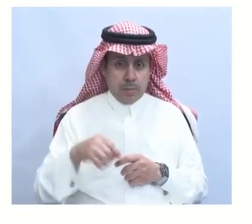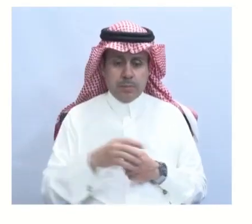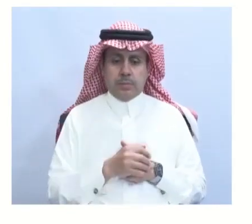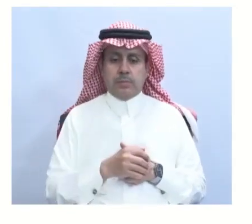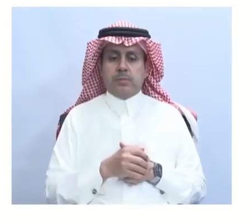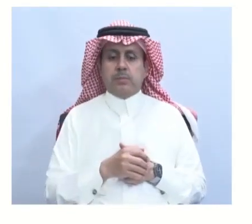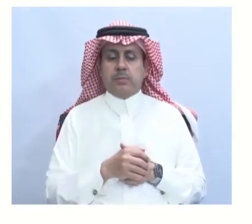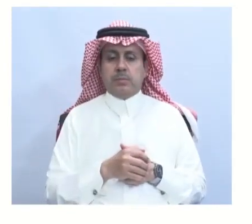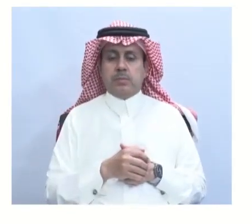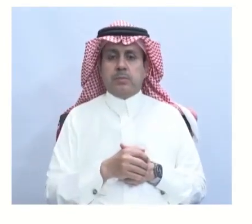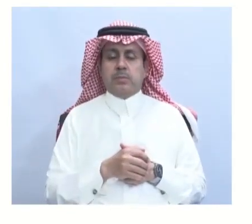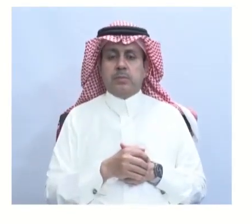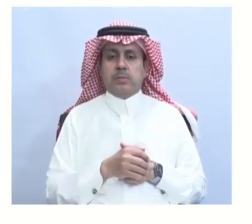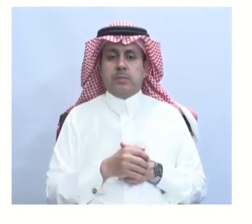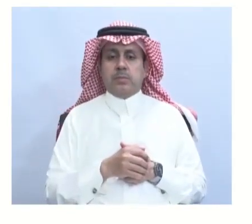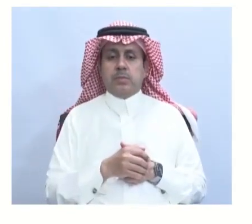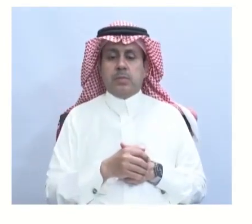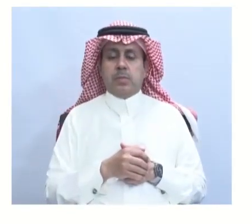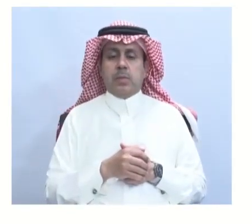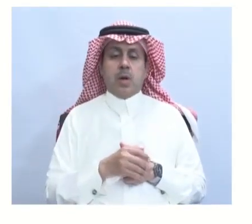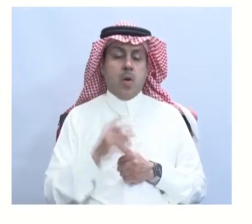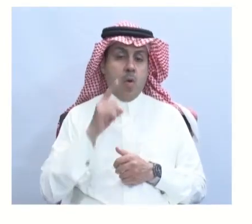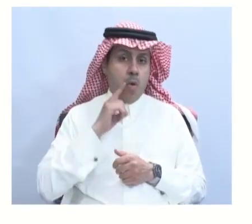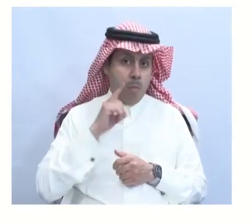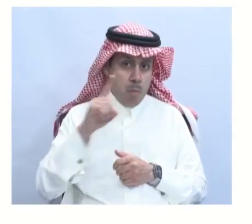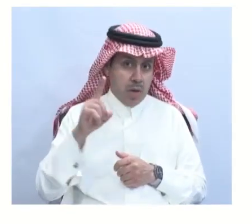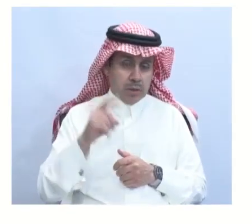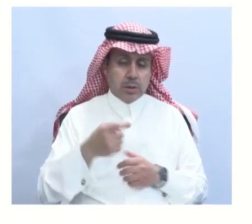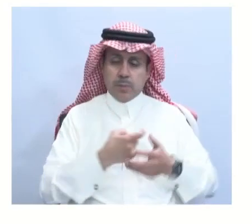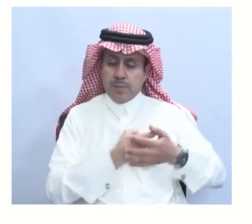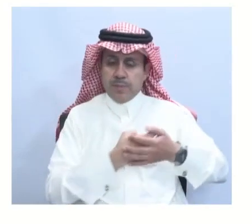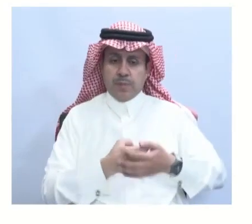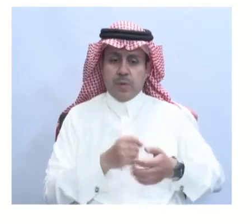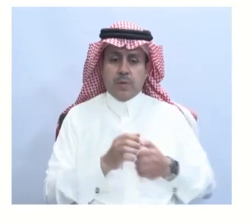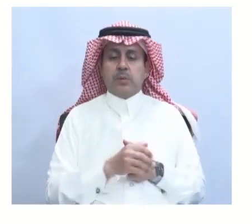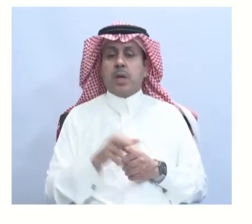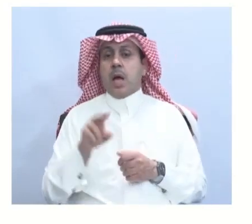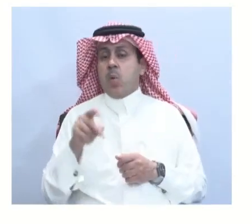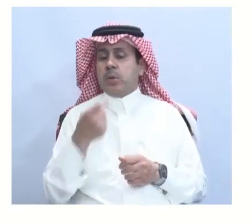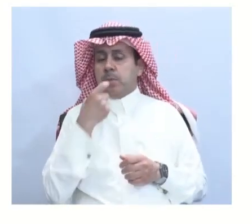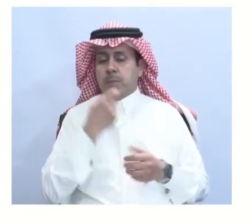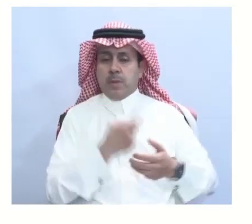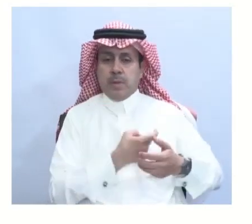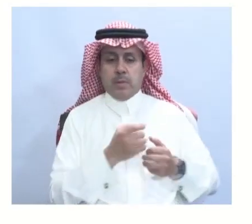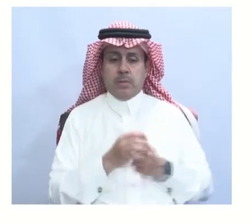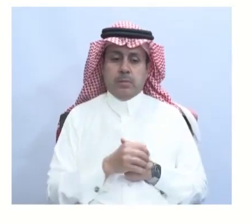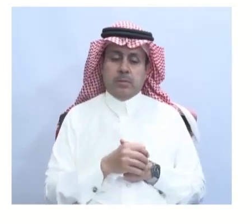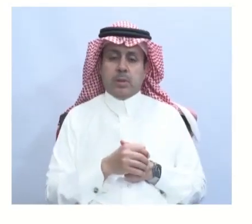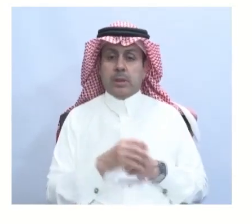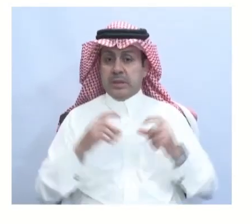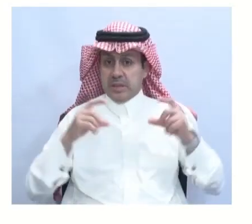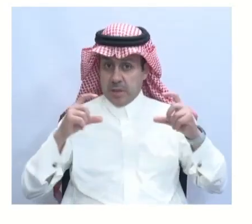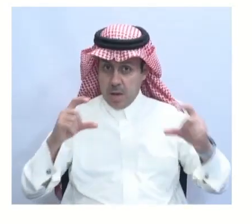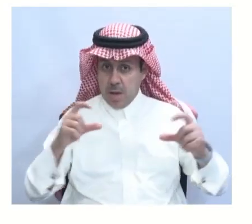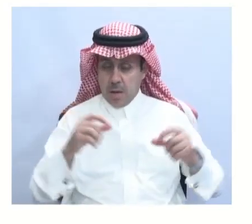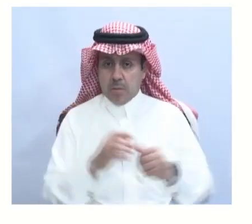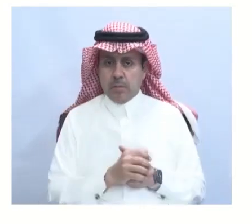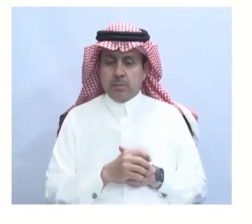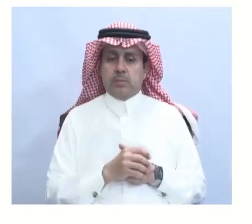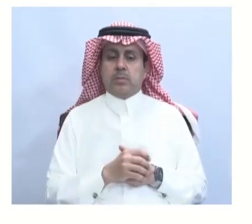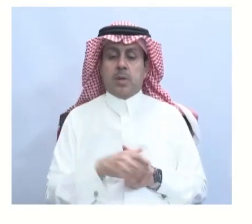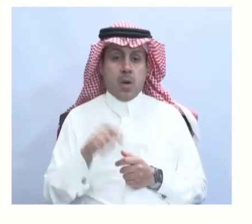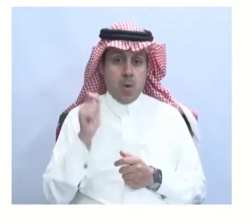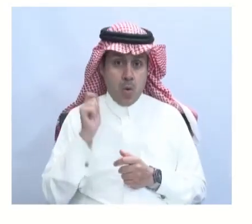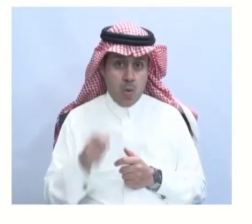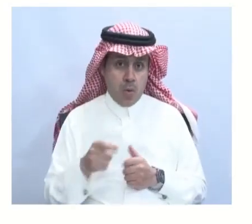ثم ادخل الامهات من الرضاع وكذلك الاخوات من الرضاعه فدل على ان هذا هو